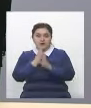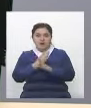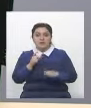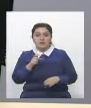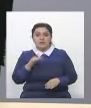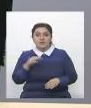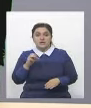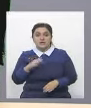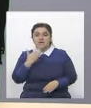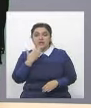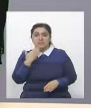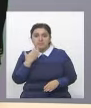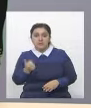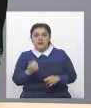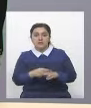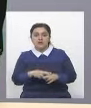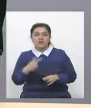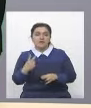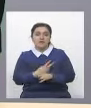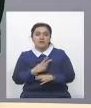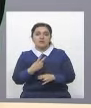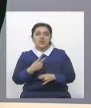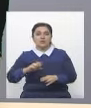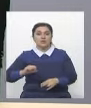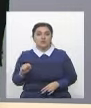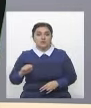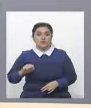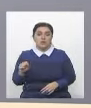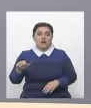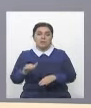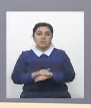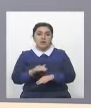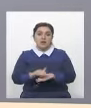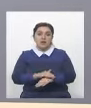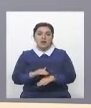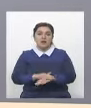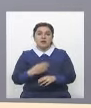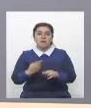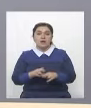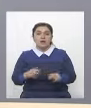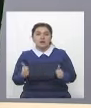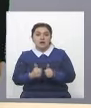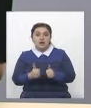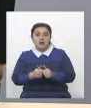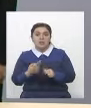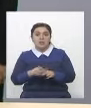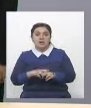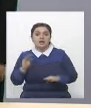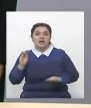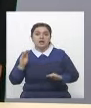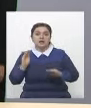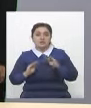А эпитет «милый» встречается дважды. «Друг милый» и «берег милый» для меня. Это